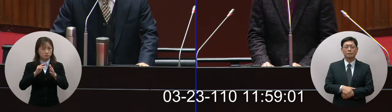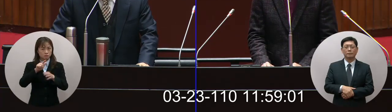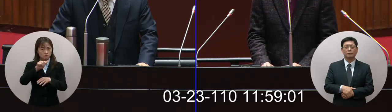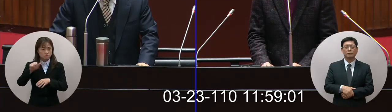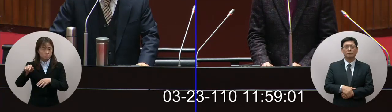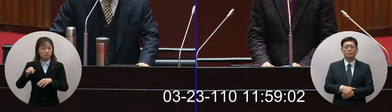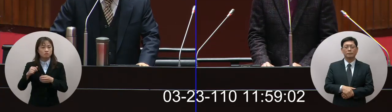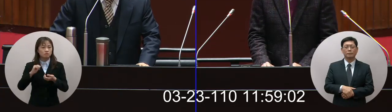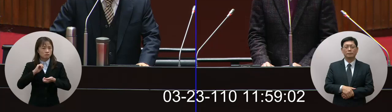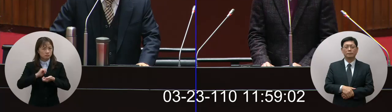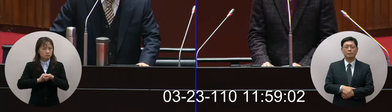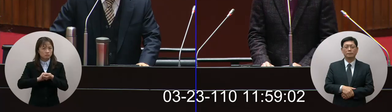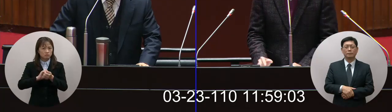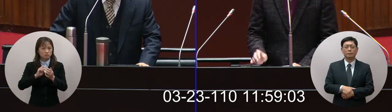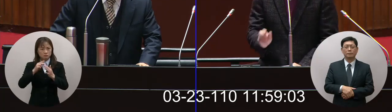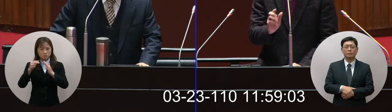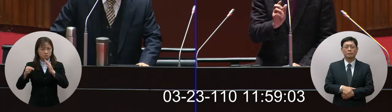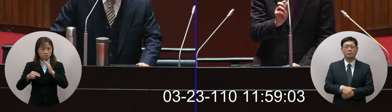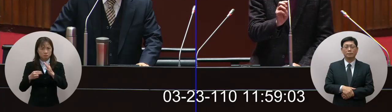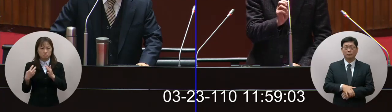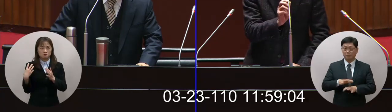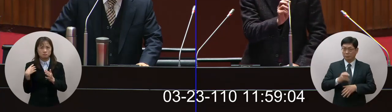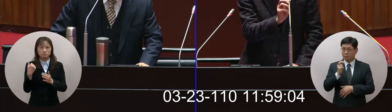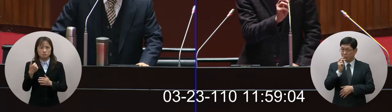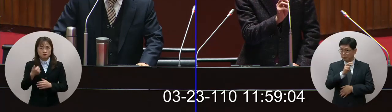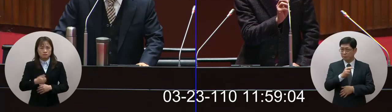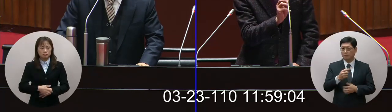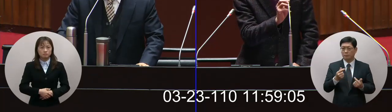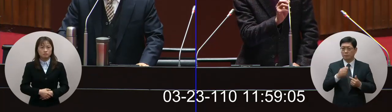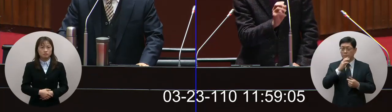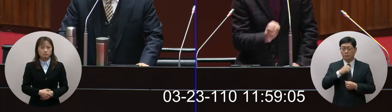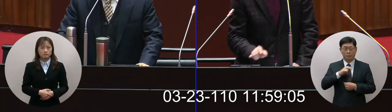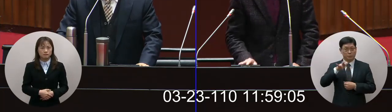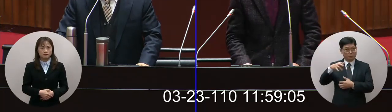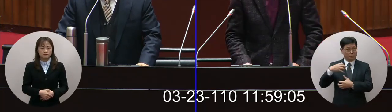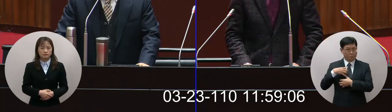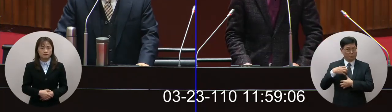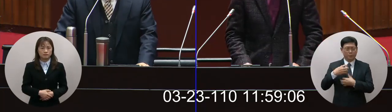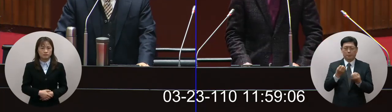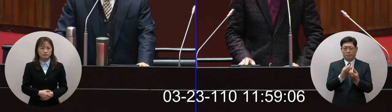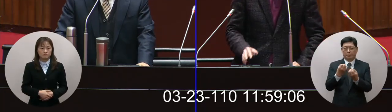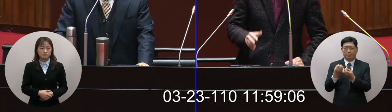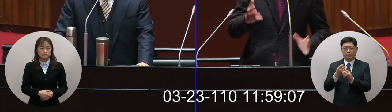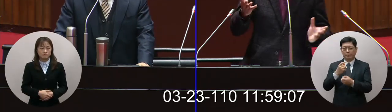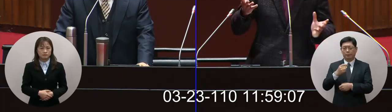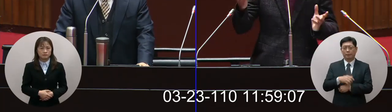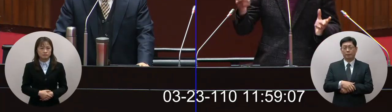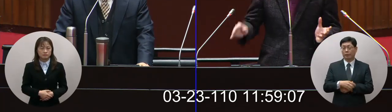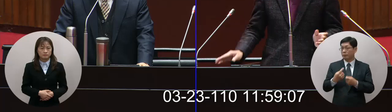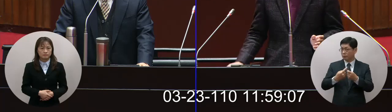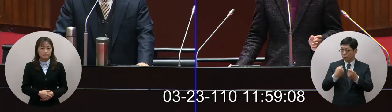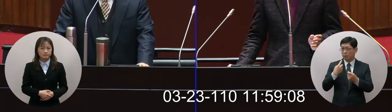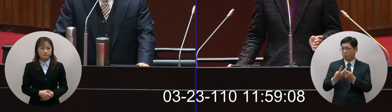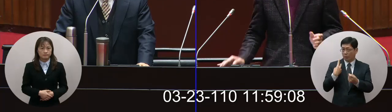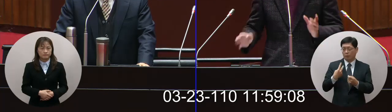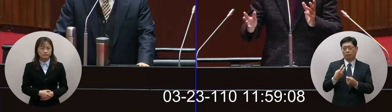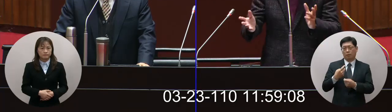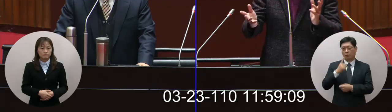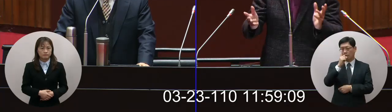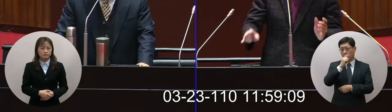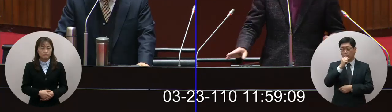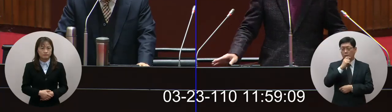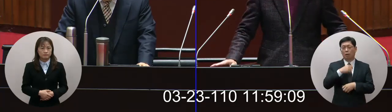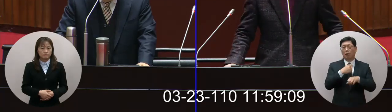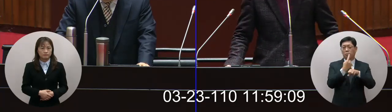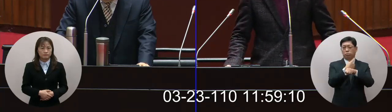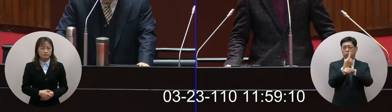最好的状况。 我们看到这个空军的空难事件哈，去年前年的直升